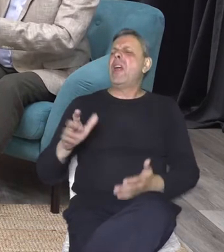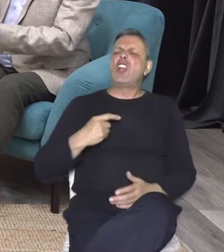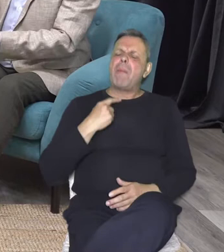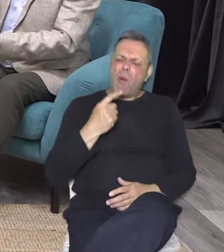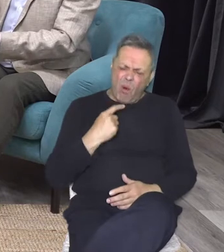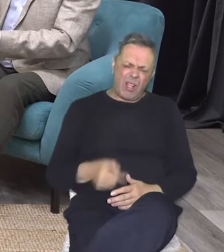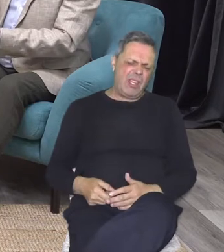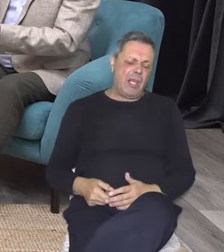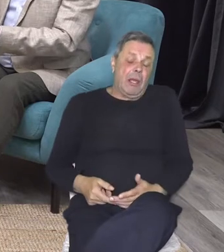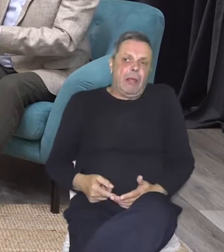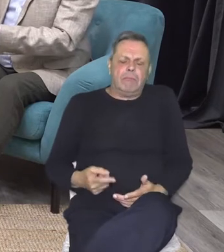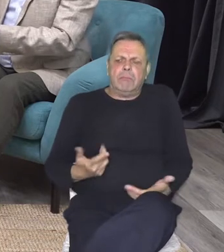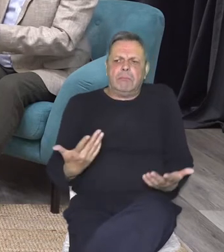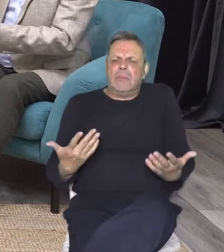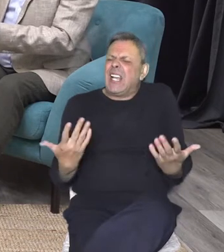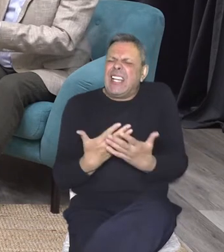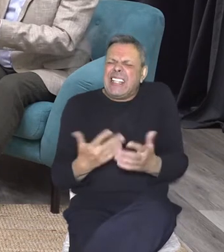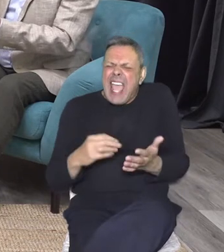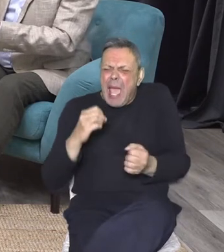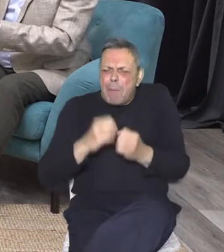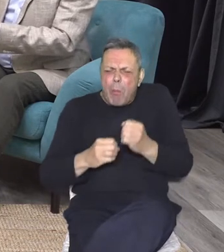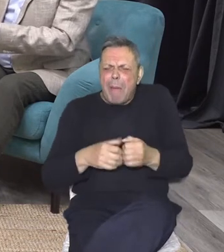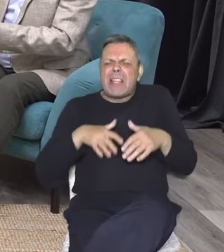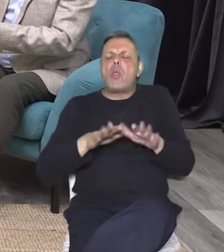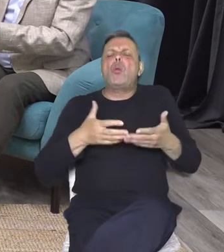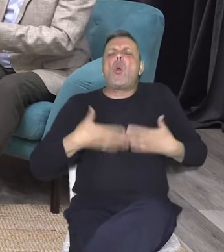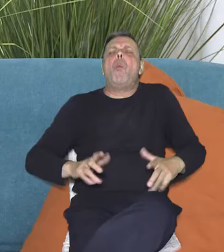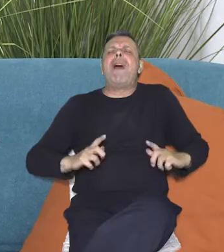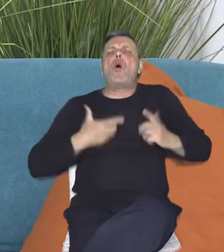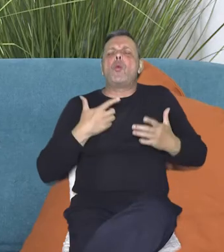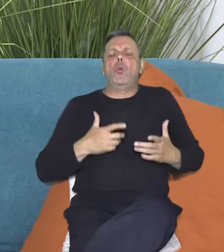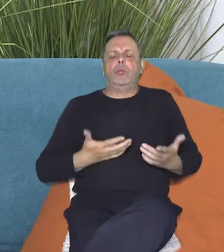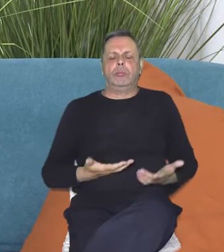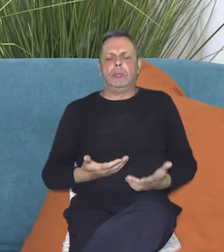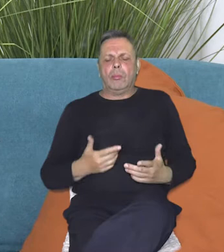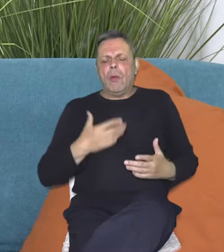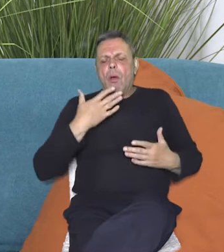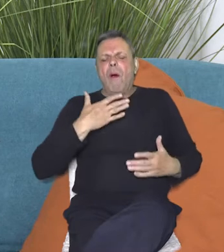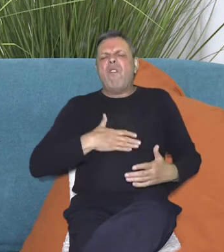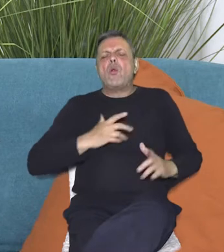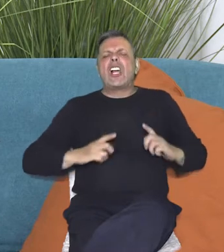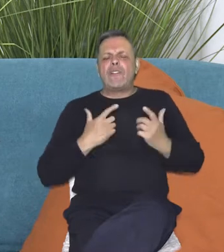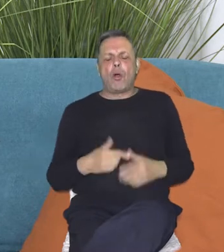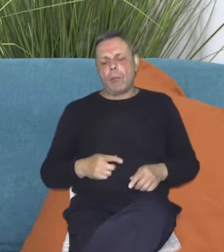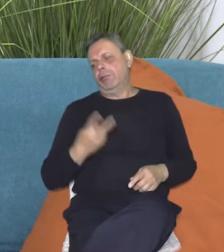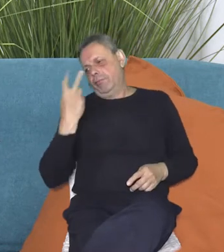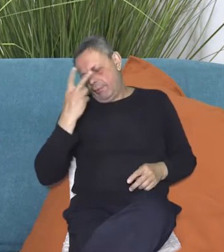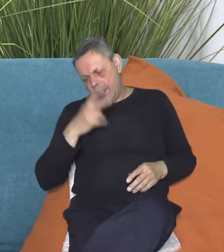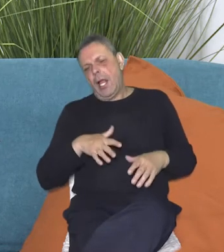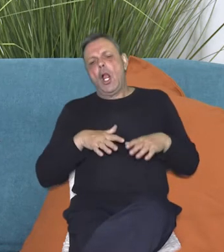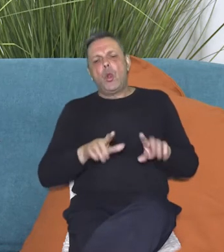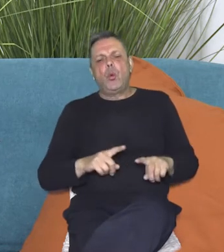ili možda odnos okoline? U čemu je taj problem da izgubi volju? Da, apsolutno ste točno rekli. Ljudi